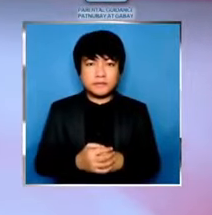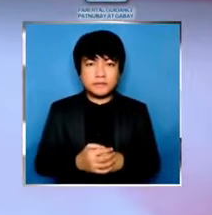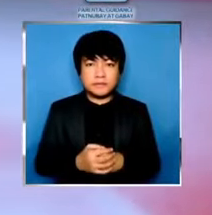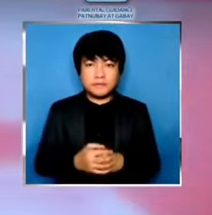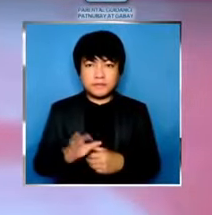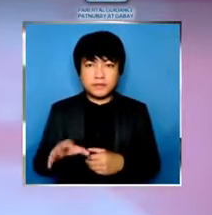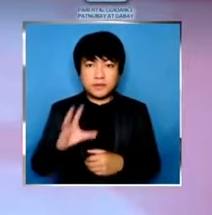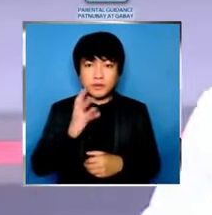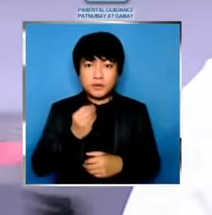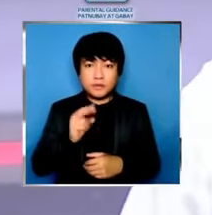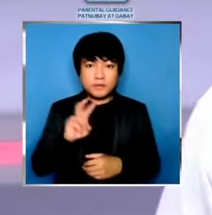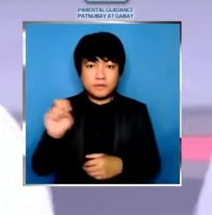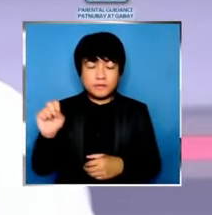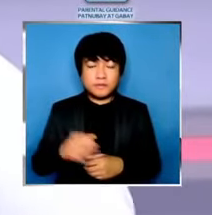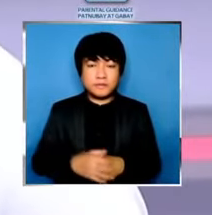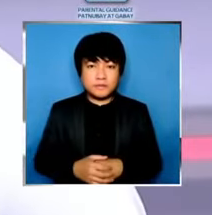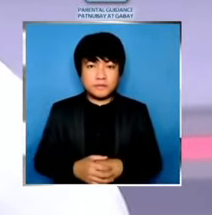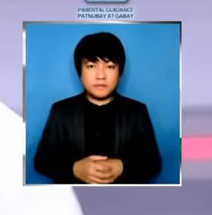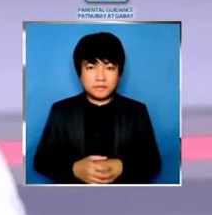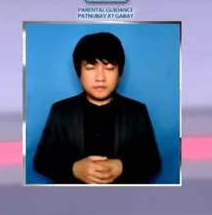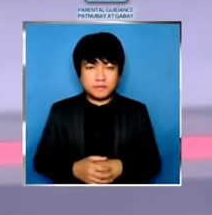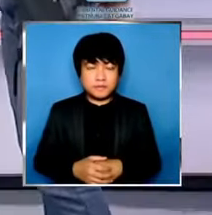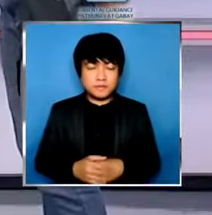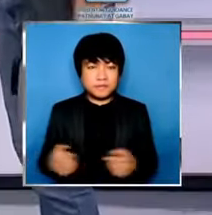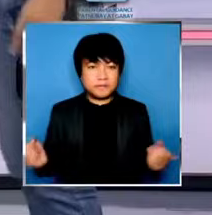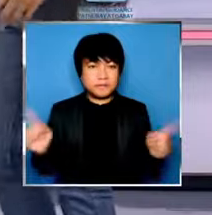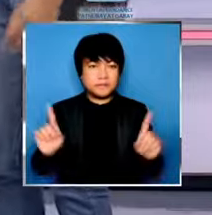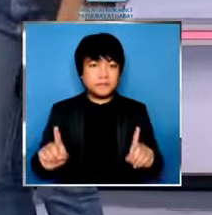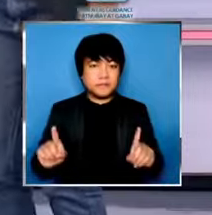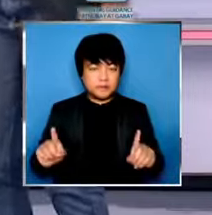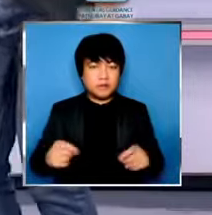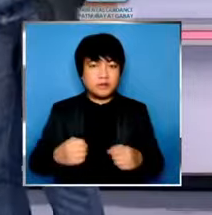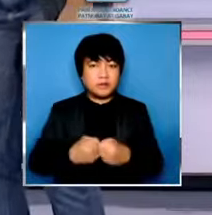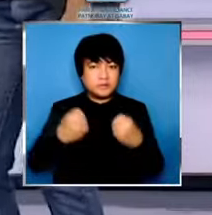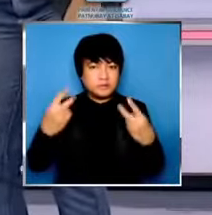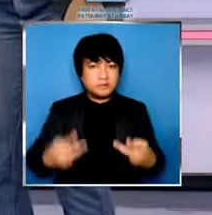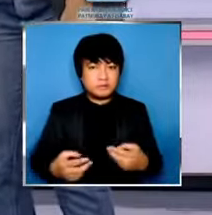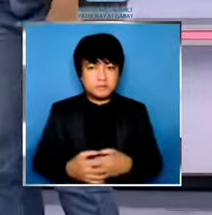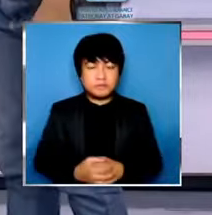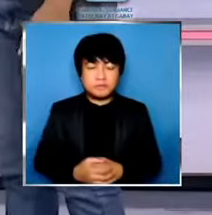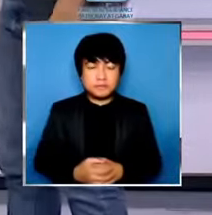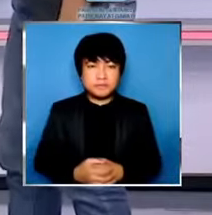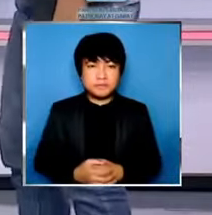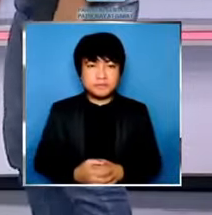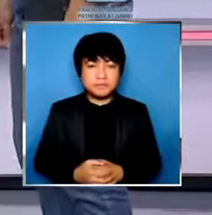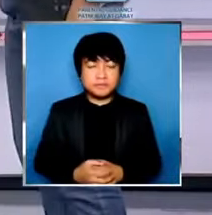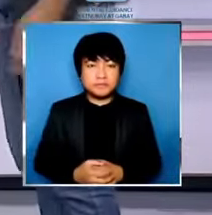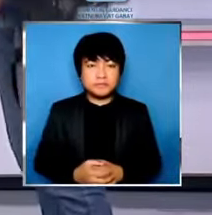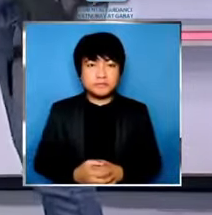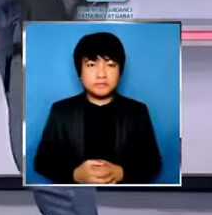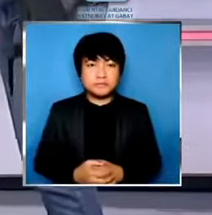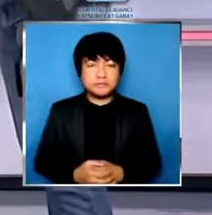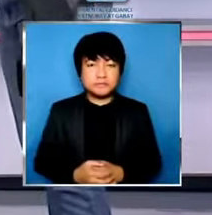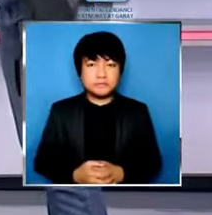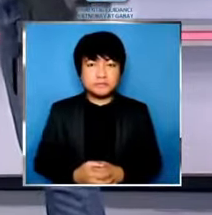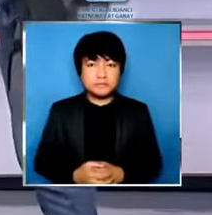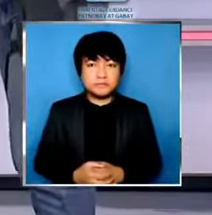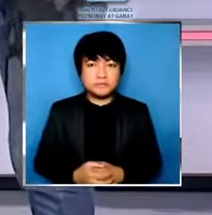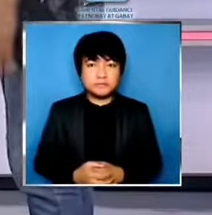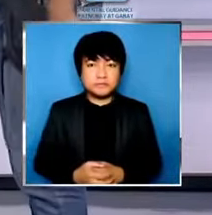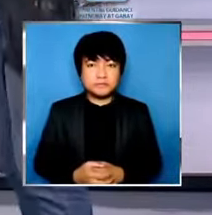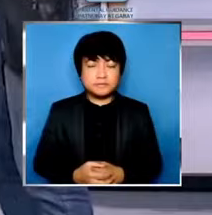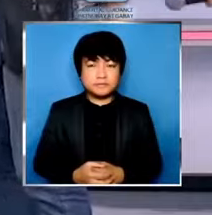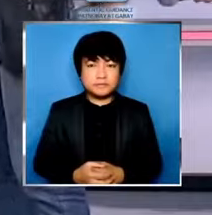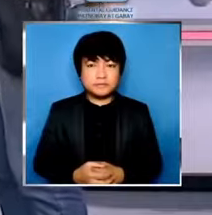Nicole? Nicole at Julie? Kim Patsu na! Go! Kim Patsu!